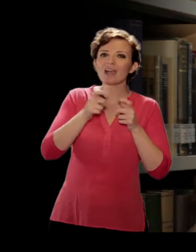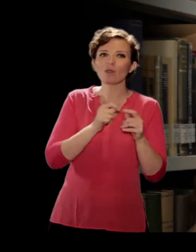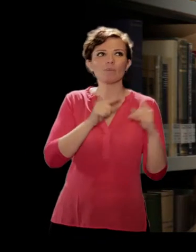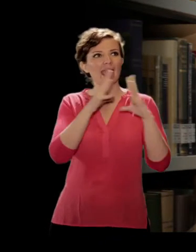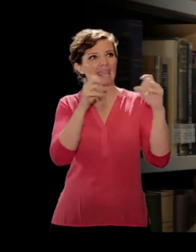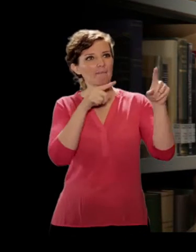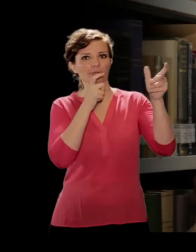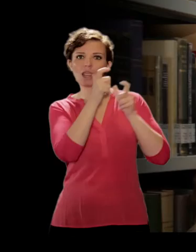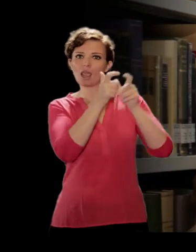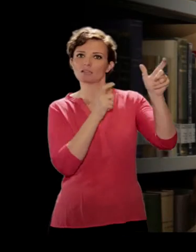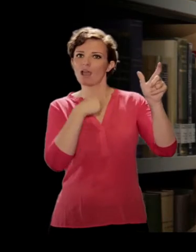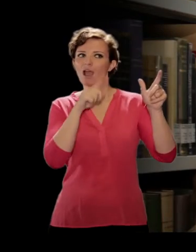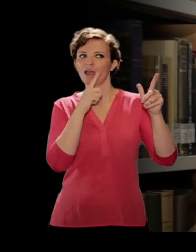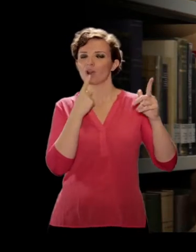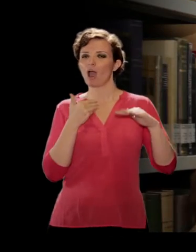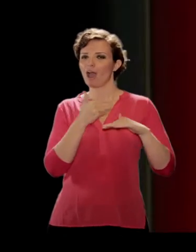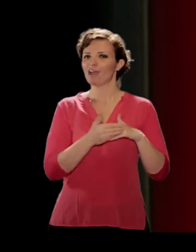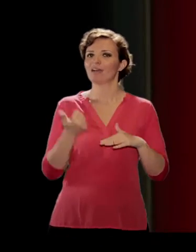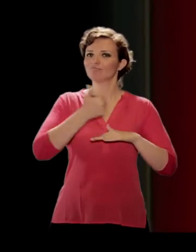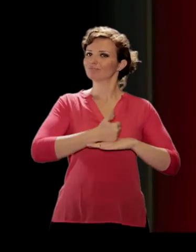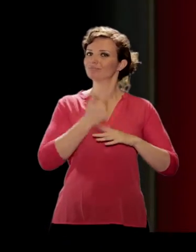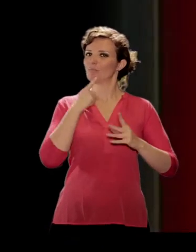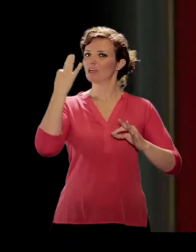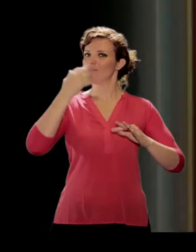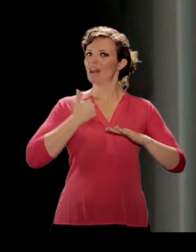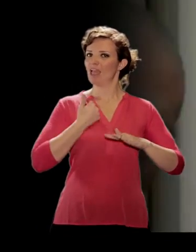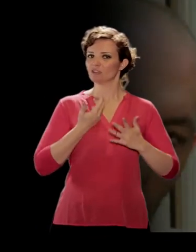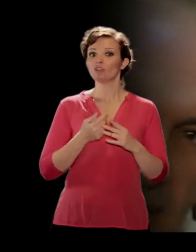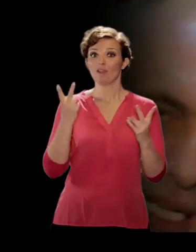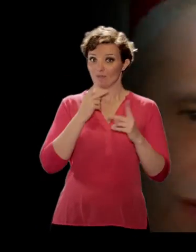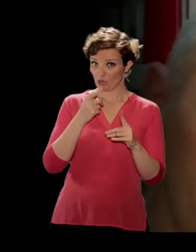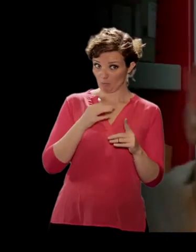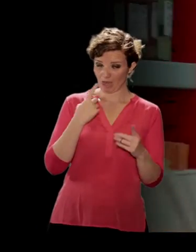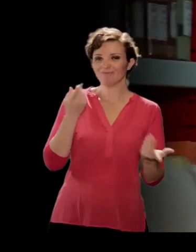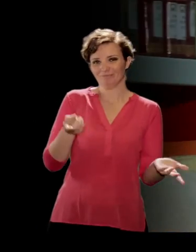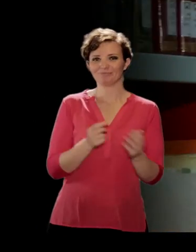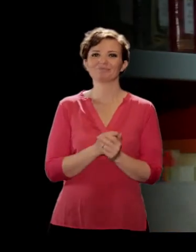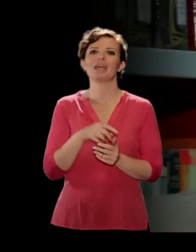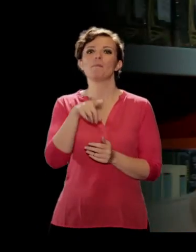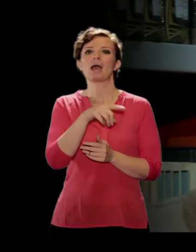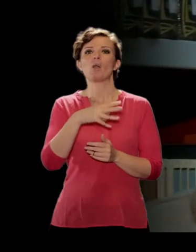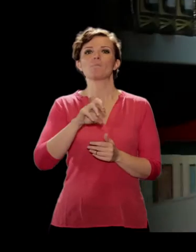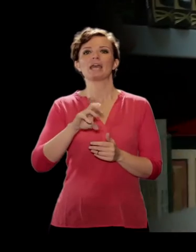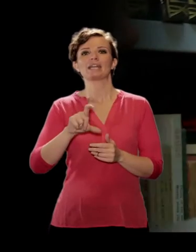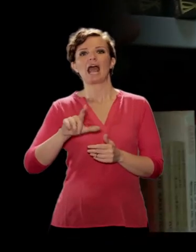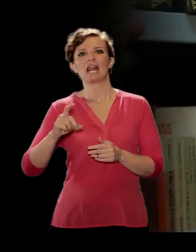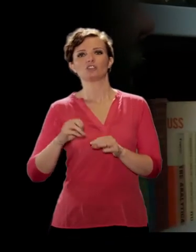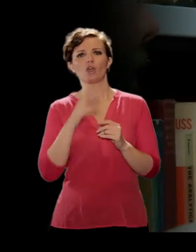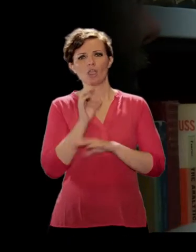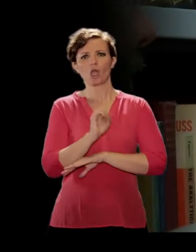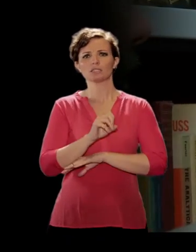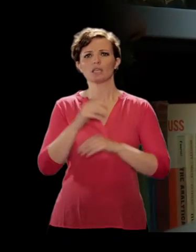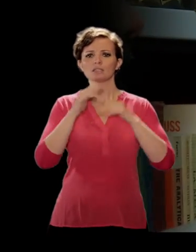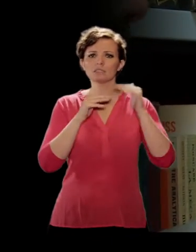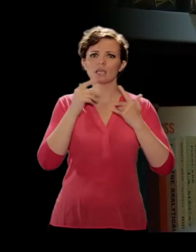mondo dell'impresa e il mondo delle aziende. Vero Paolo? Vero, sono Paolo Merialdo, io insegno sistemi informativi su web